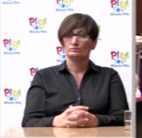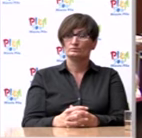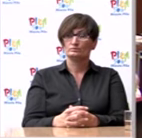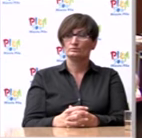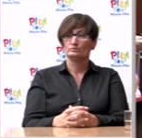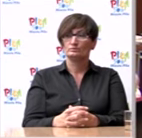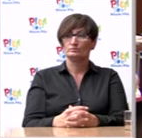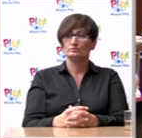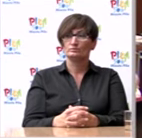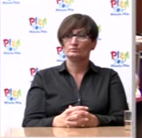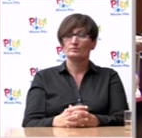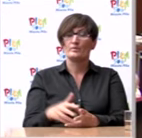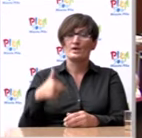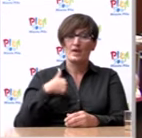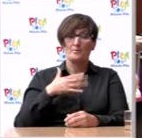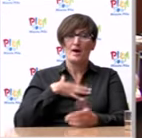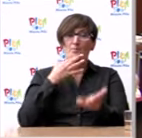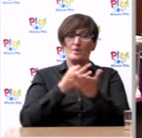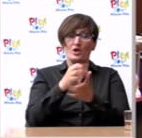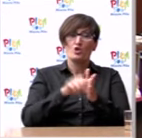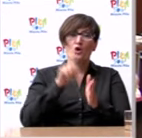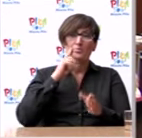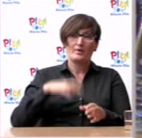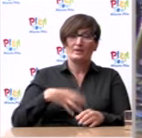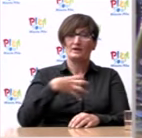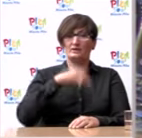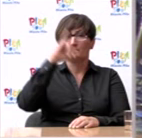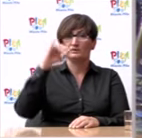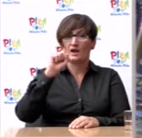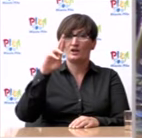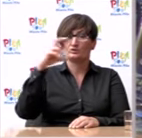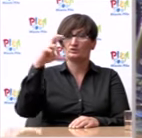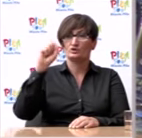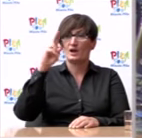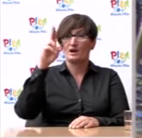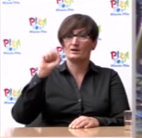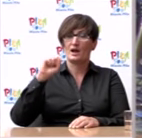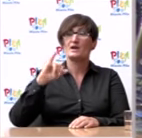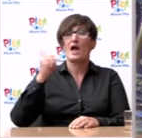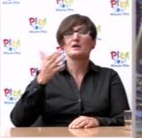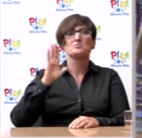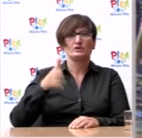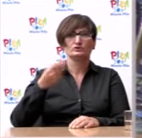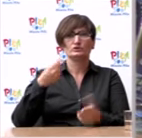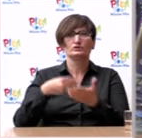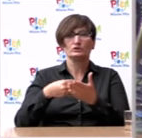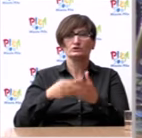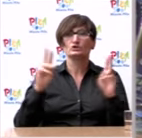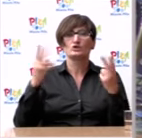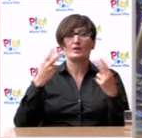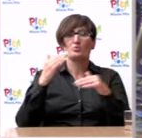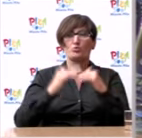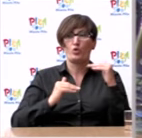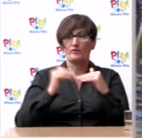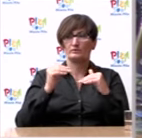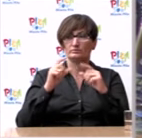raz. Ja do pana dyrektora Jarczaka chciałbym zapytać, jak będzie finansowana budowa tej hali sportowej,